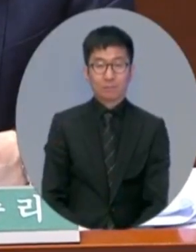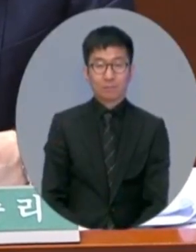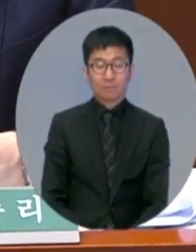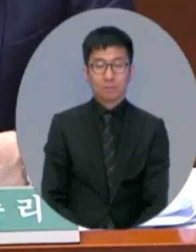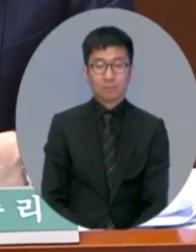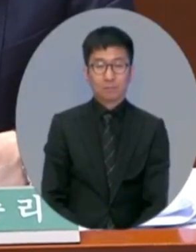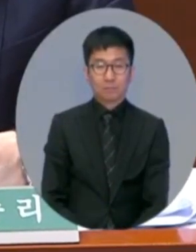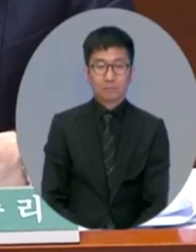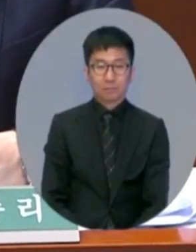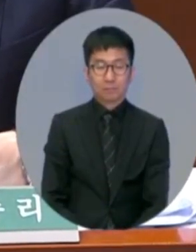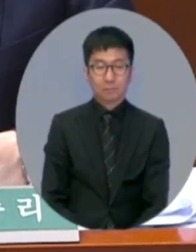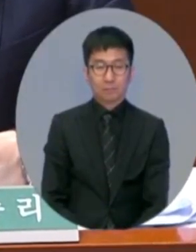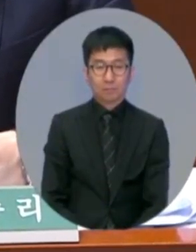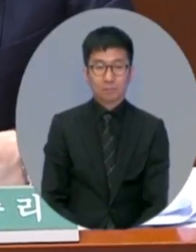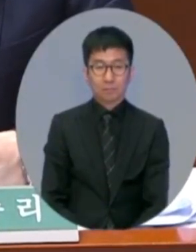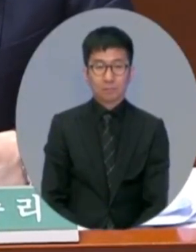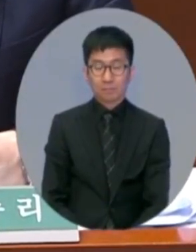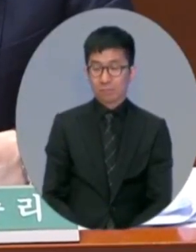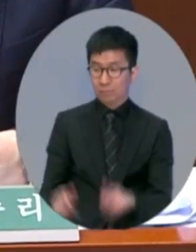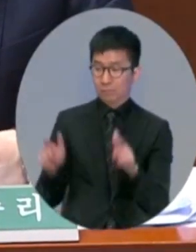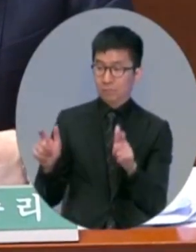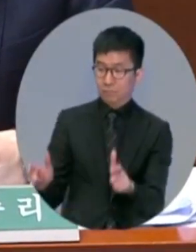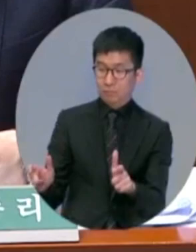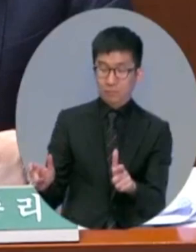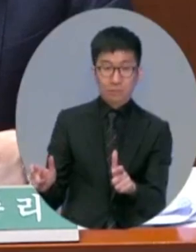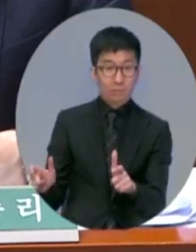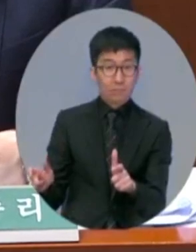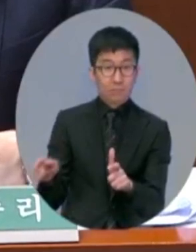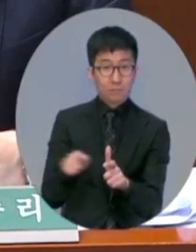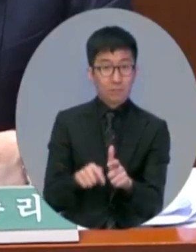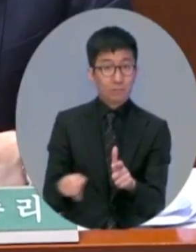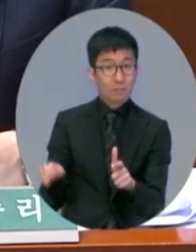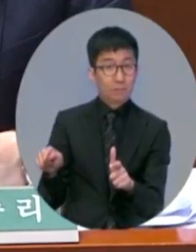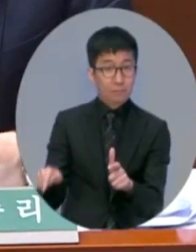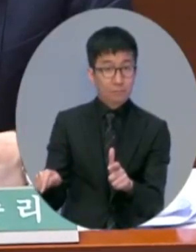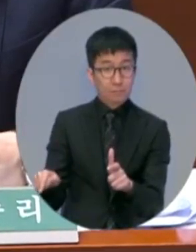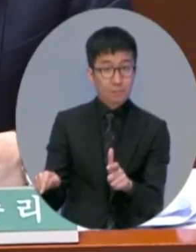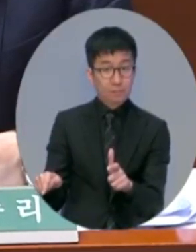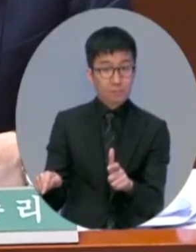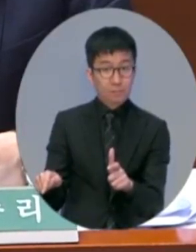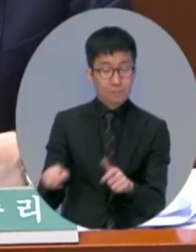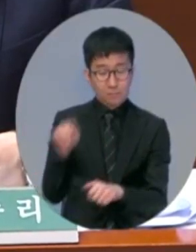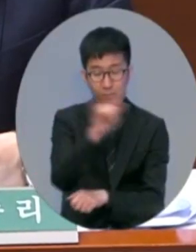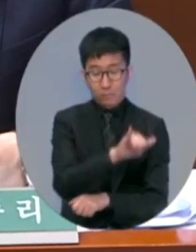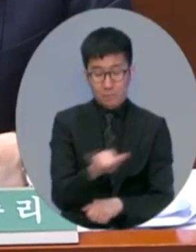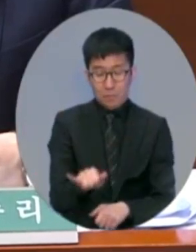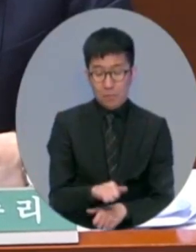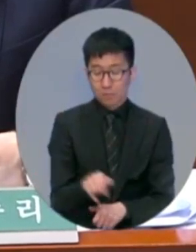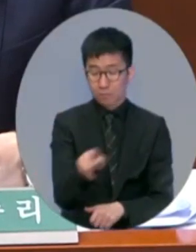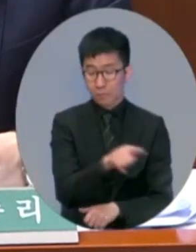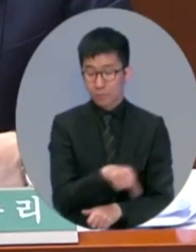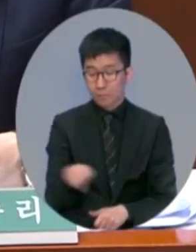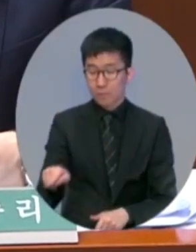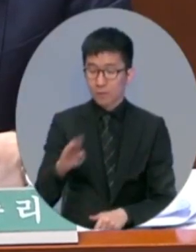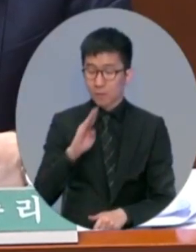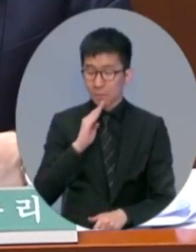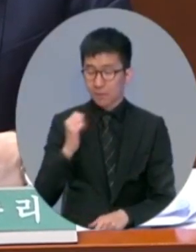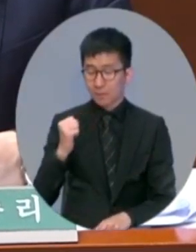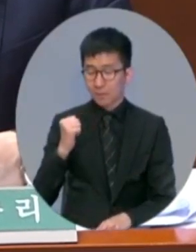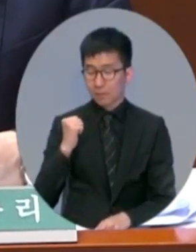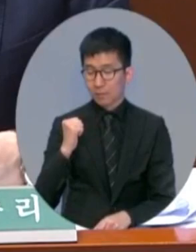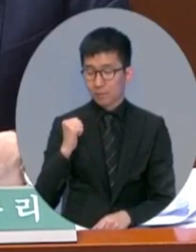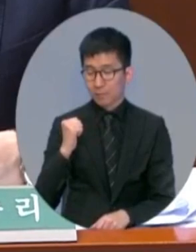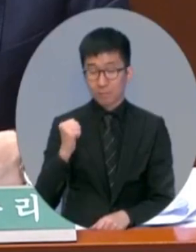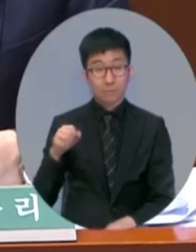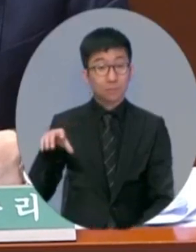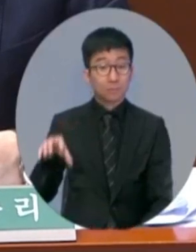반드시 이 지역을 우리나라 최고의 그러한 그 경쟁력 있고 생산성 있는